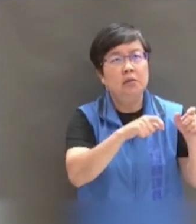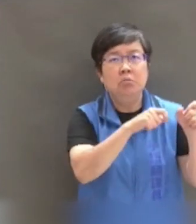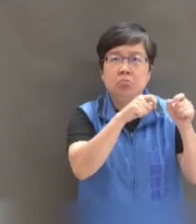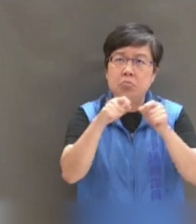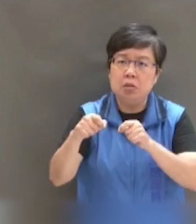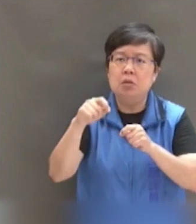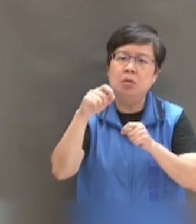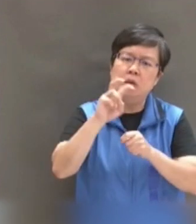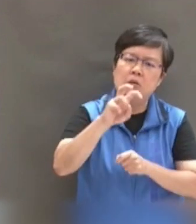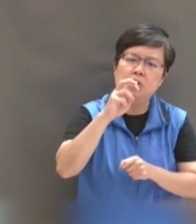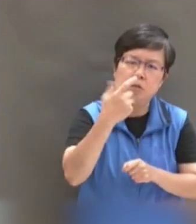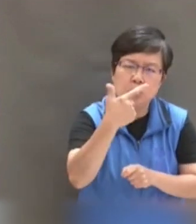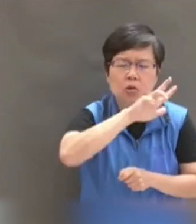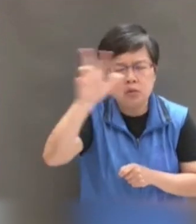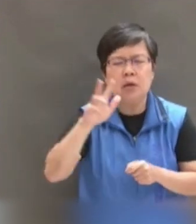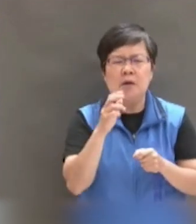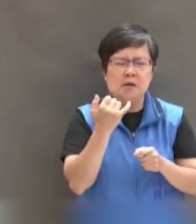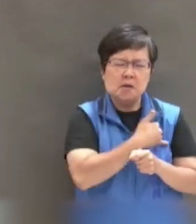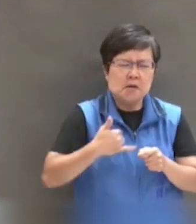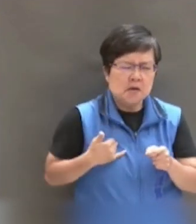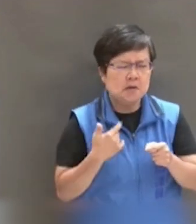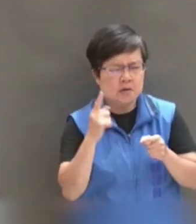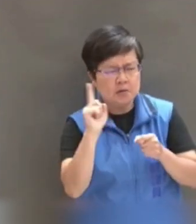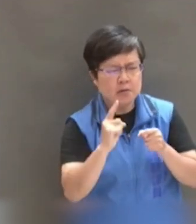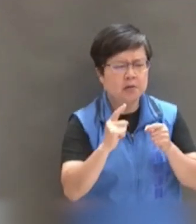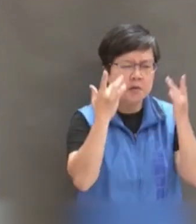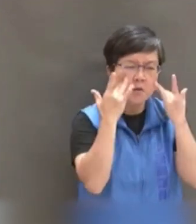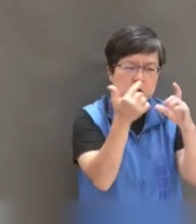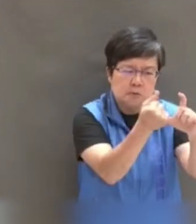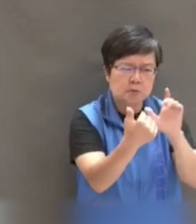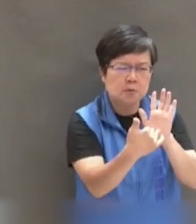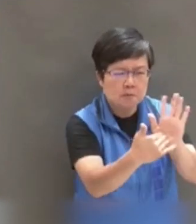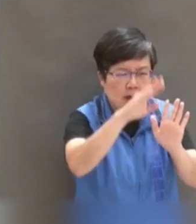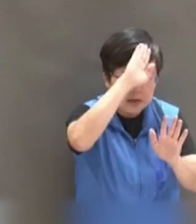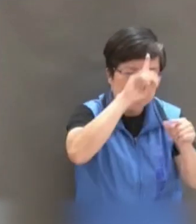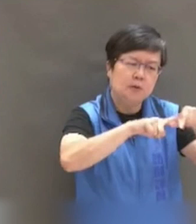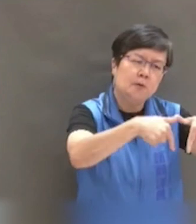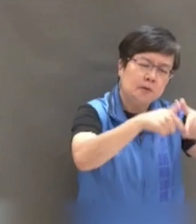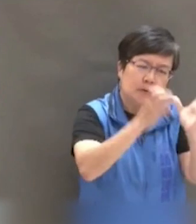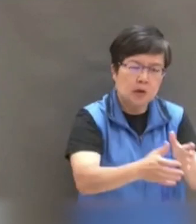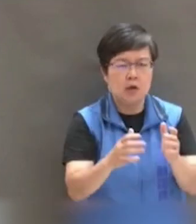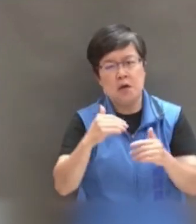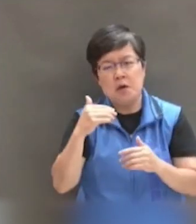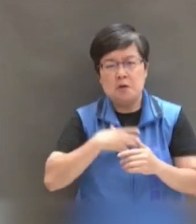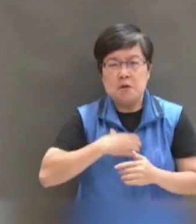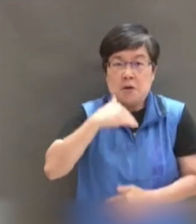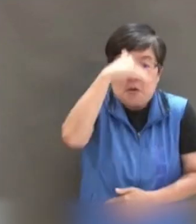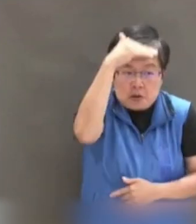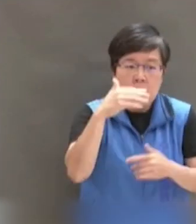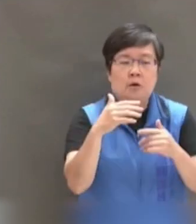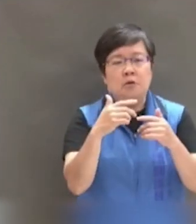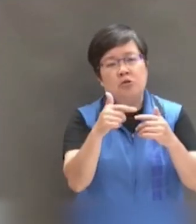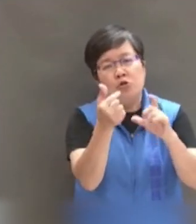16天，这当中虽然我们采取了很多的做法，像热机防疫中心啊，甚至包括高风险地区，或